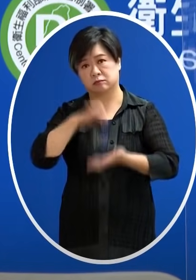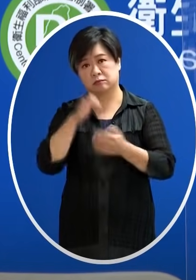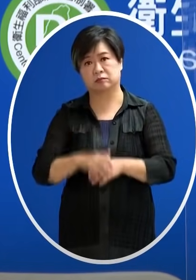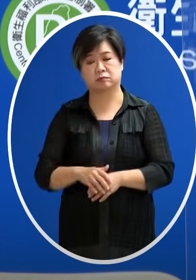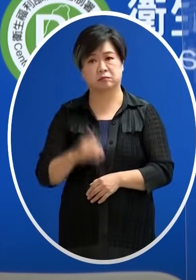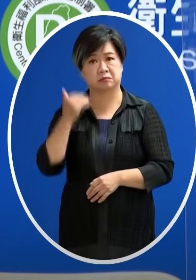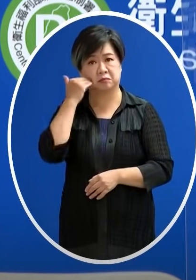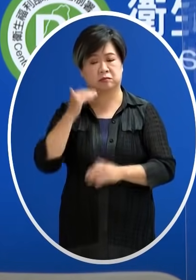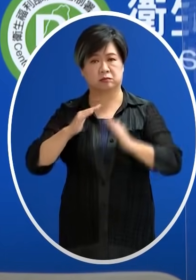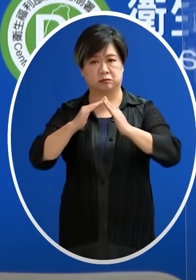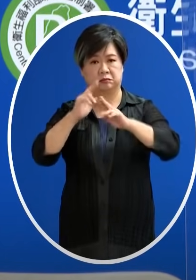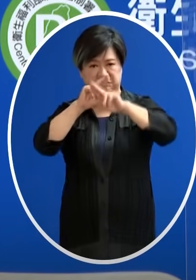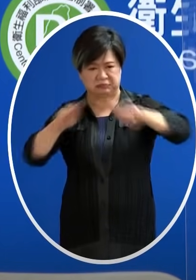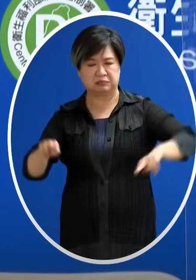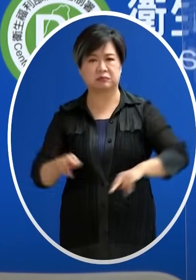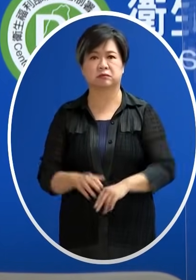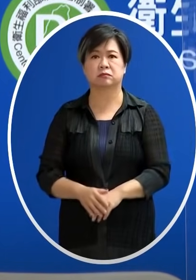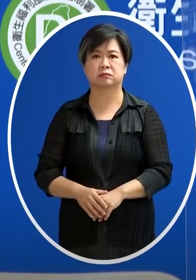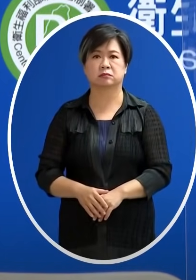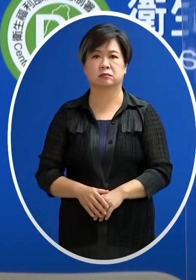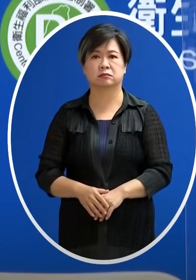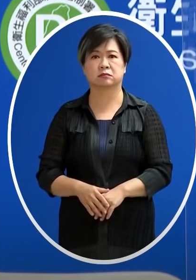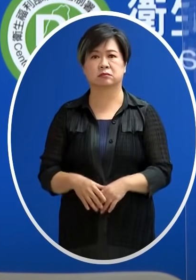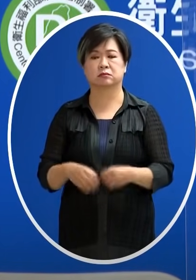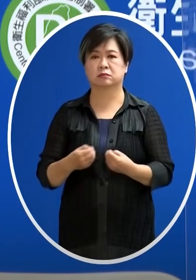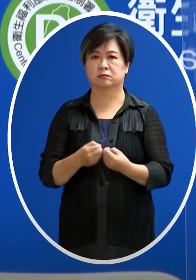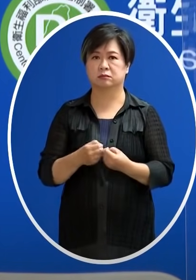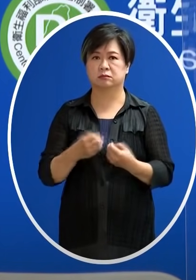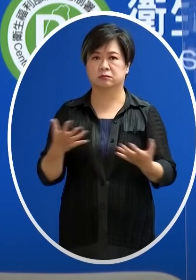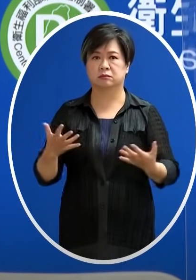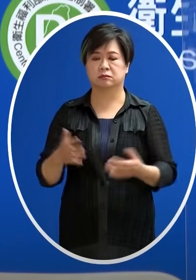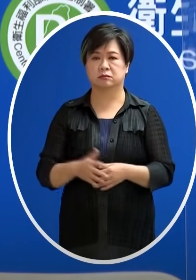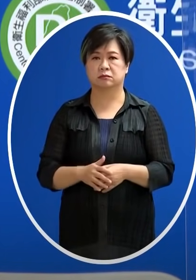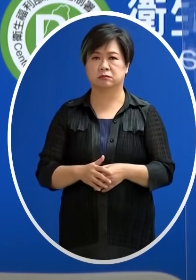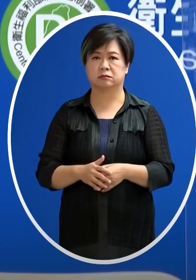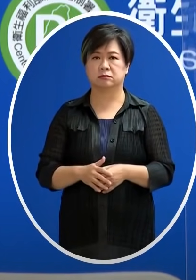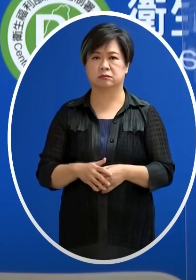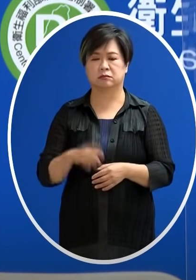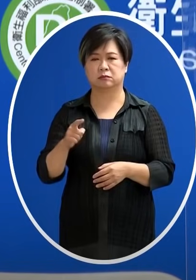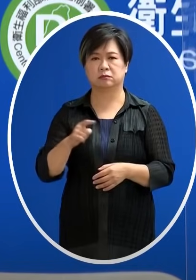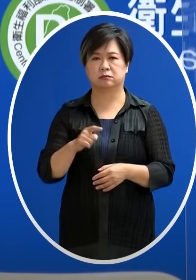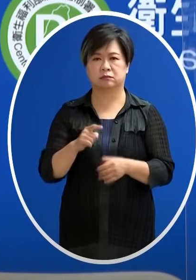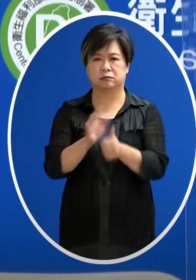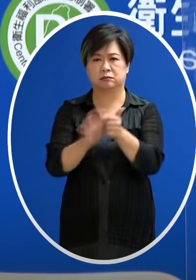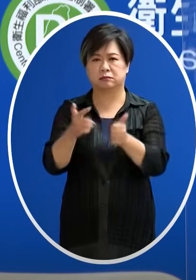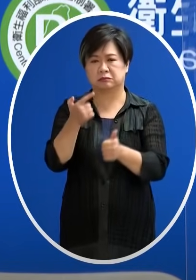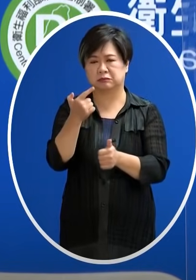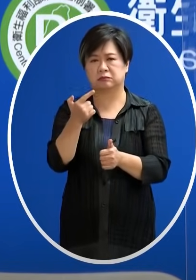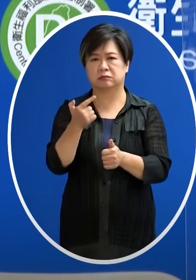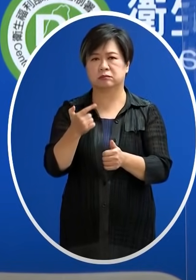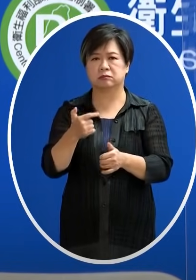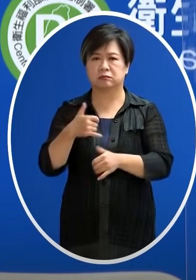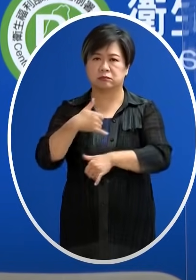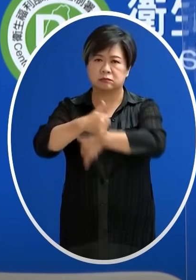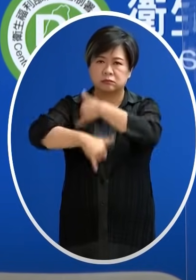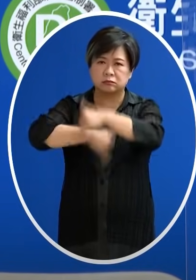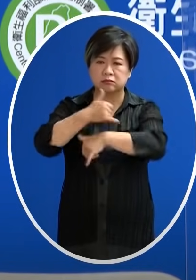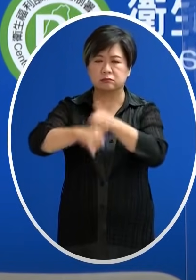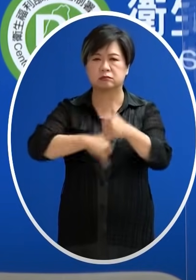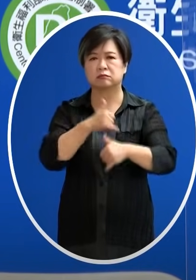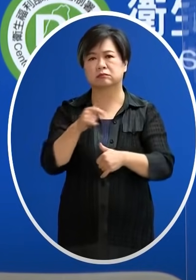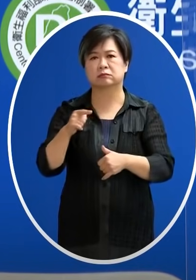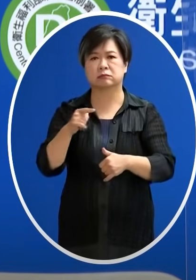用直接封城的方式，好，那其实就脱发者众了，好，那造成一个民众跟政府的一个对